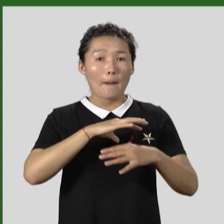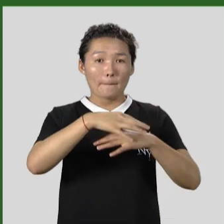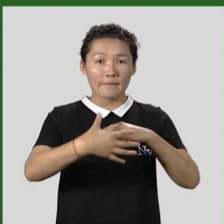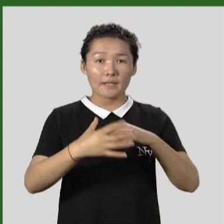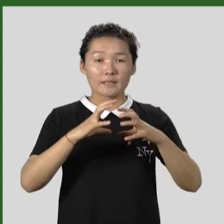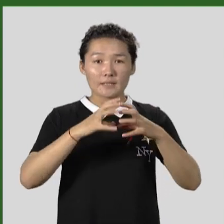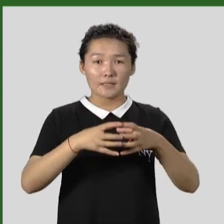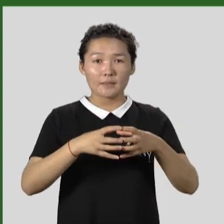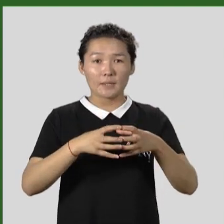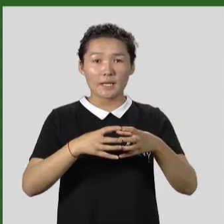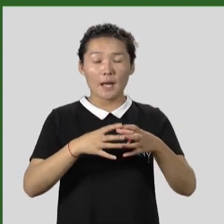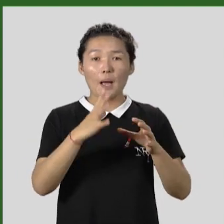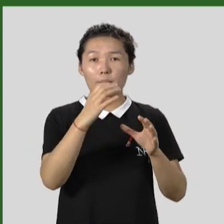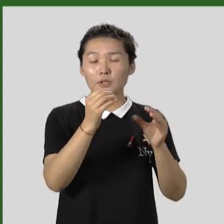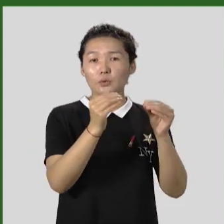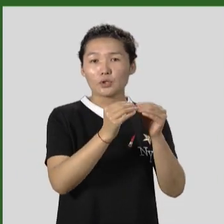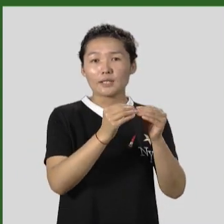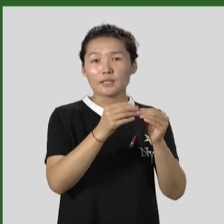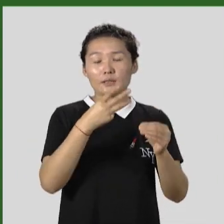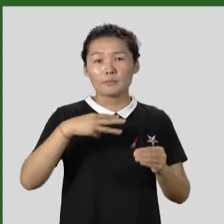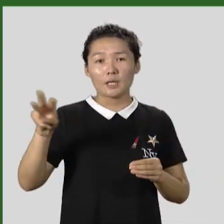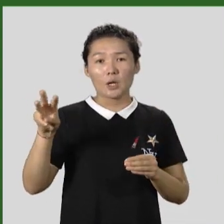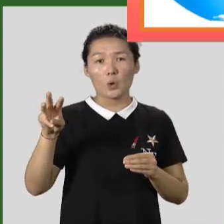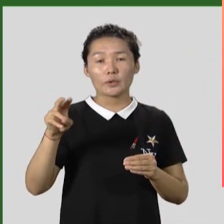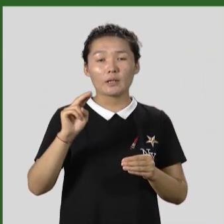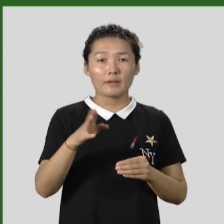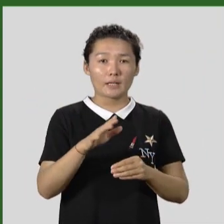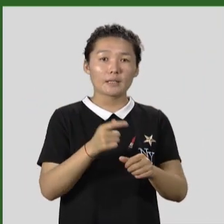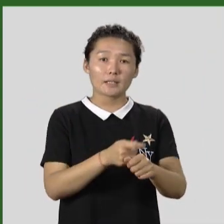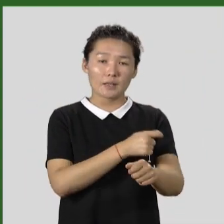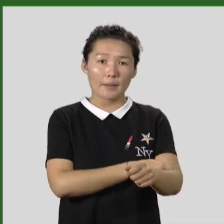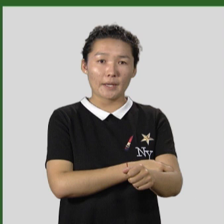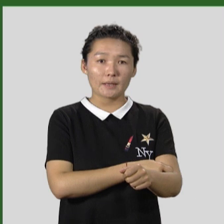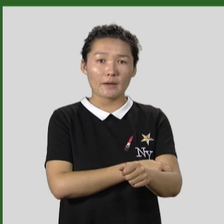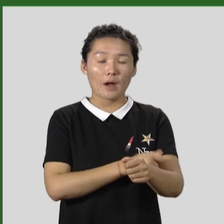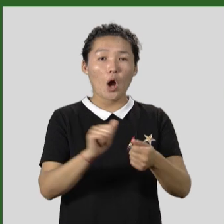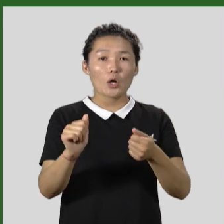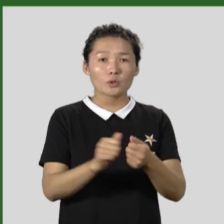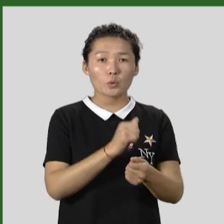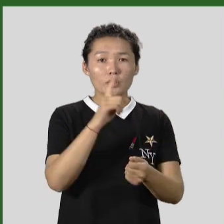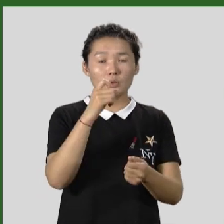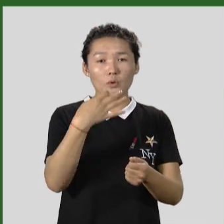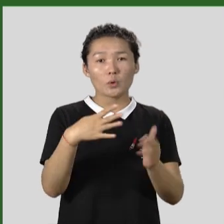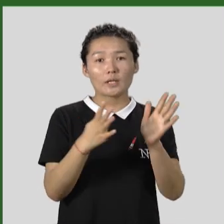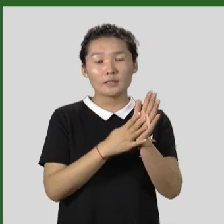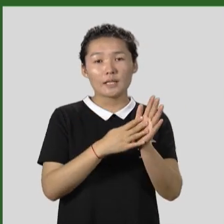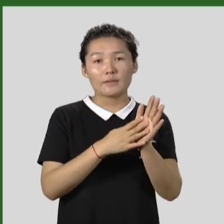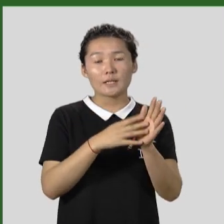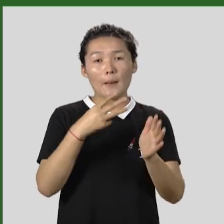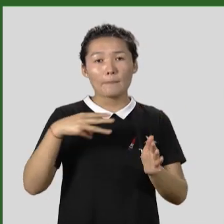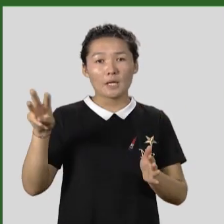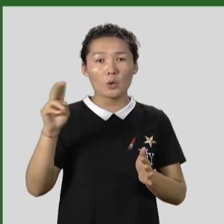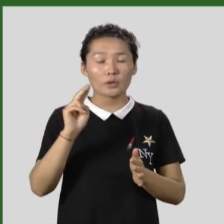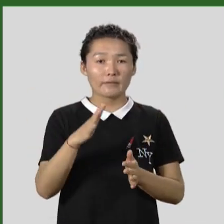Земли составляет 510 миллионов километров квадратных. суша – 149 миллионов километров